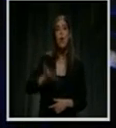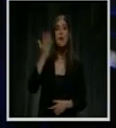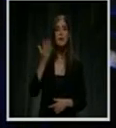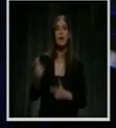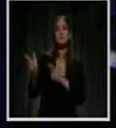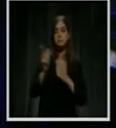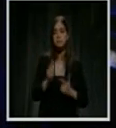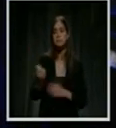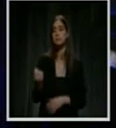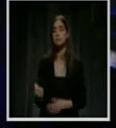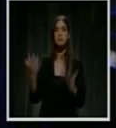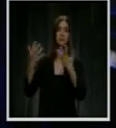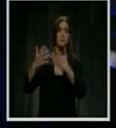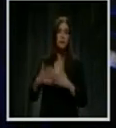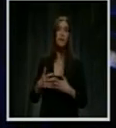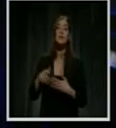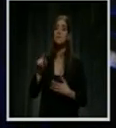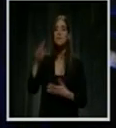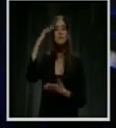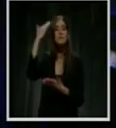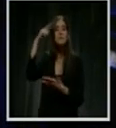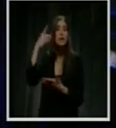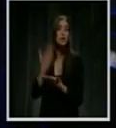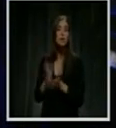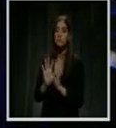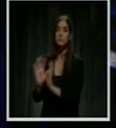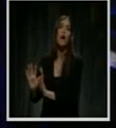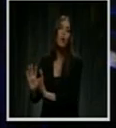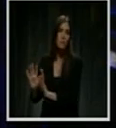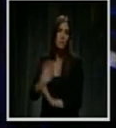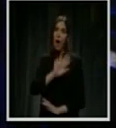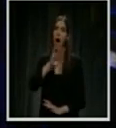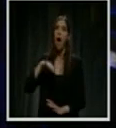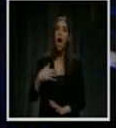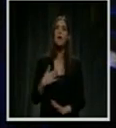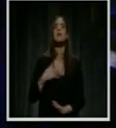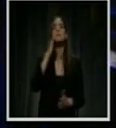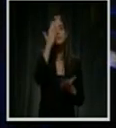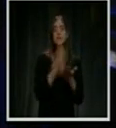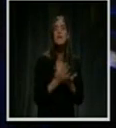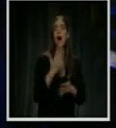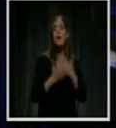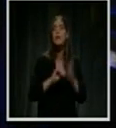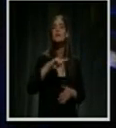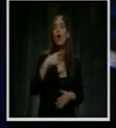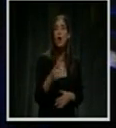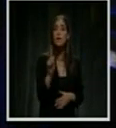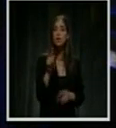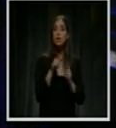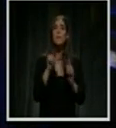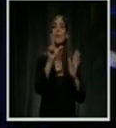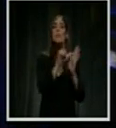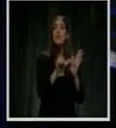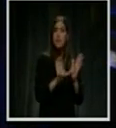deċiżjoni tagħkom, aħna għandna salvagwardji li se nenforzawhom dawk li joħorġu mill-Kostituzzjoni, il-paċi,